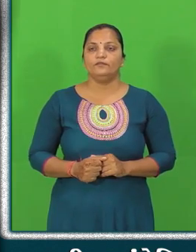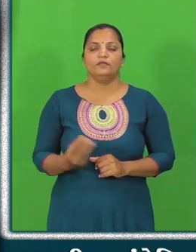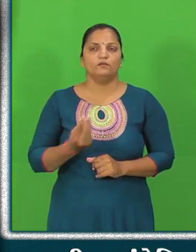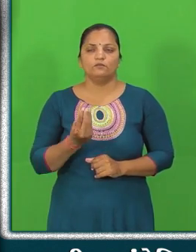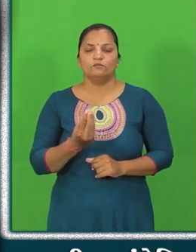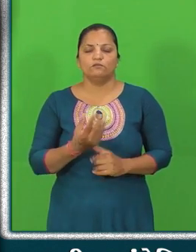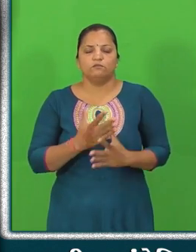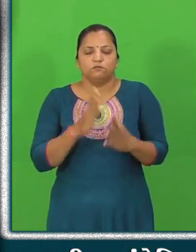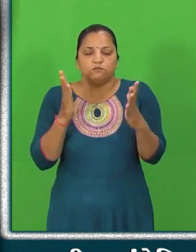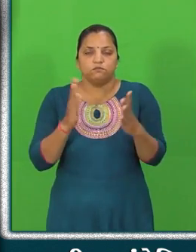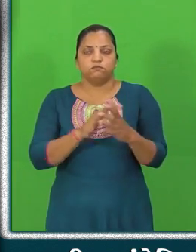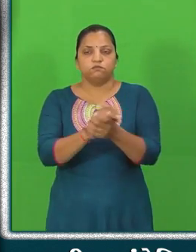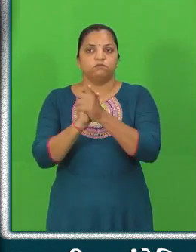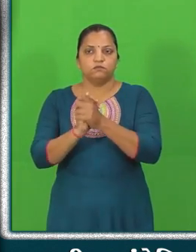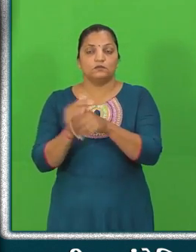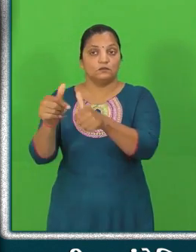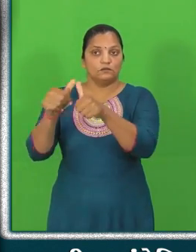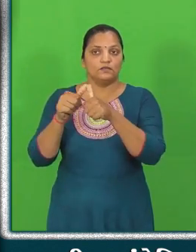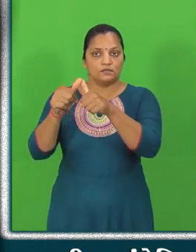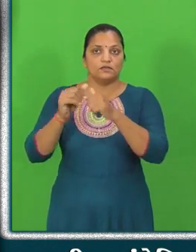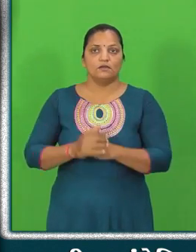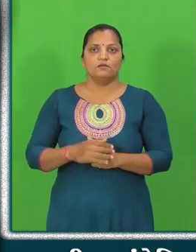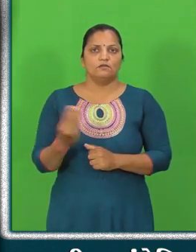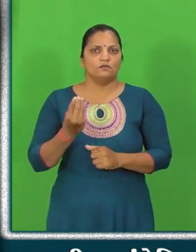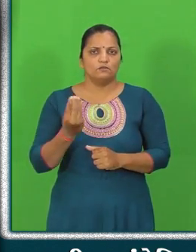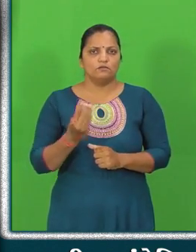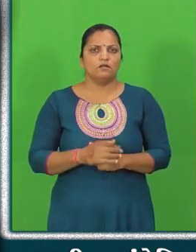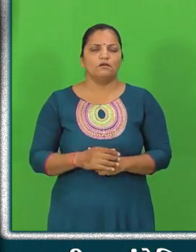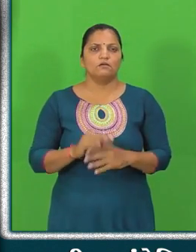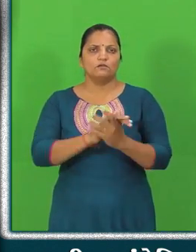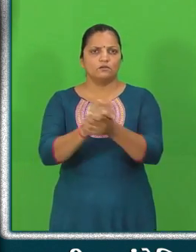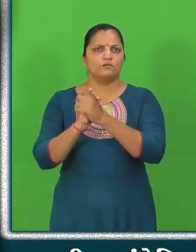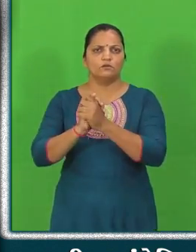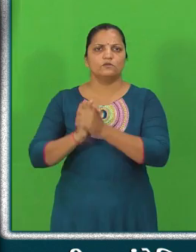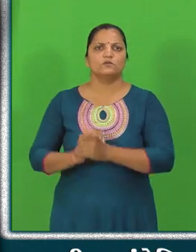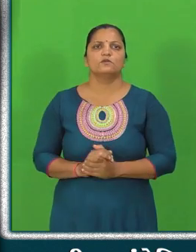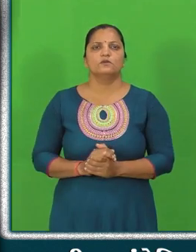ઘણા મિત્રો અત્યારે જવાબ આપી રહ્યા છે। અહીંયા કેટલાક મિત્રો